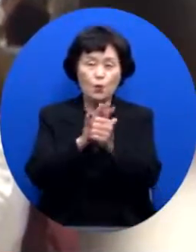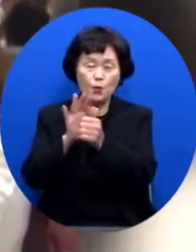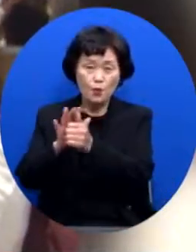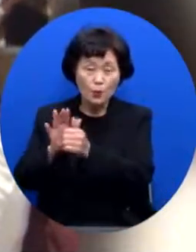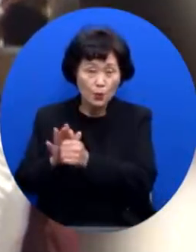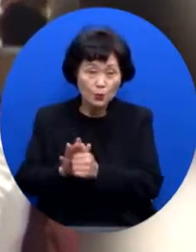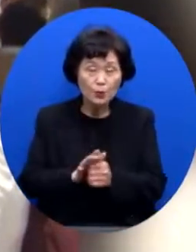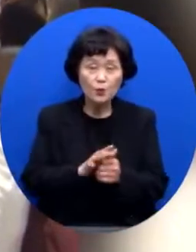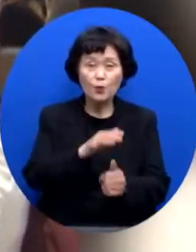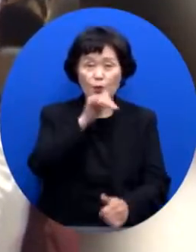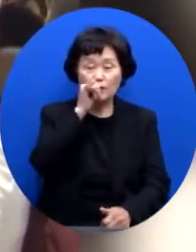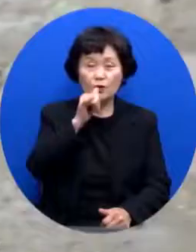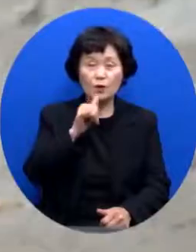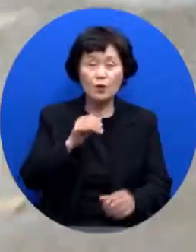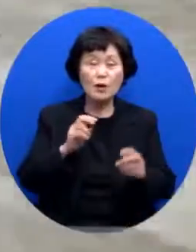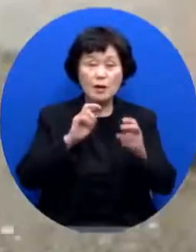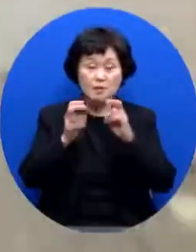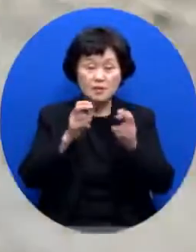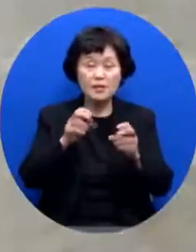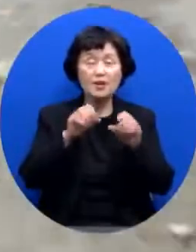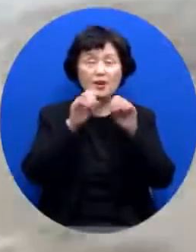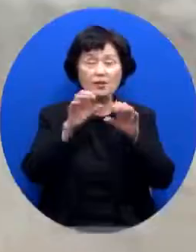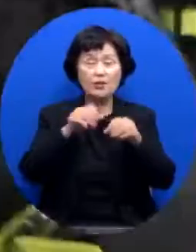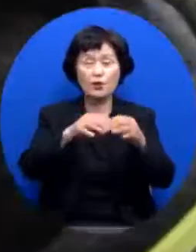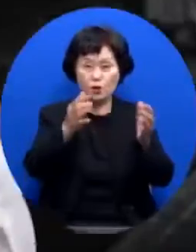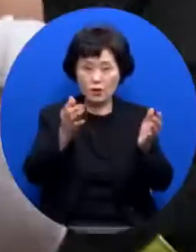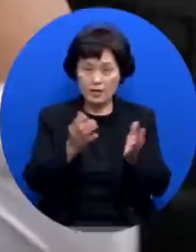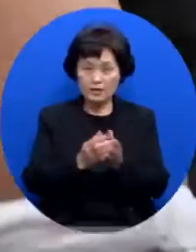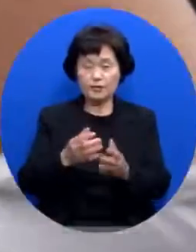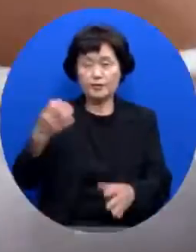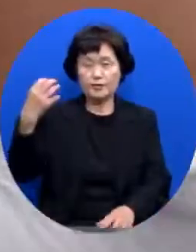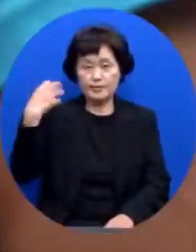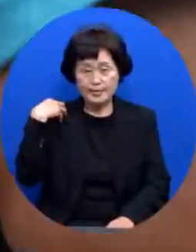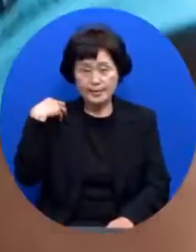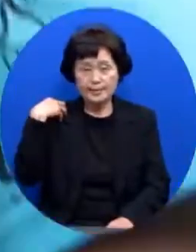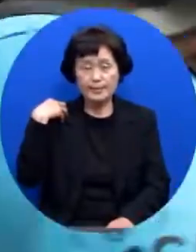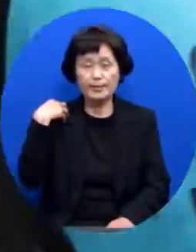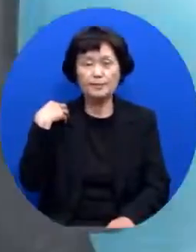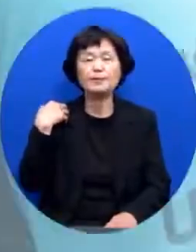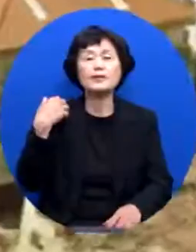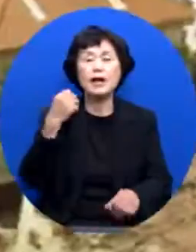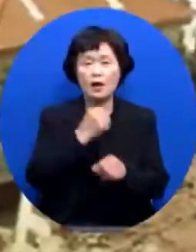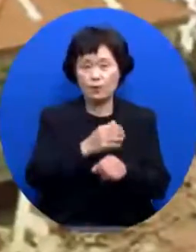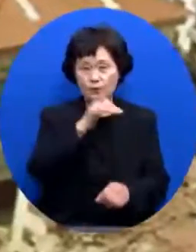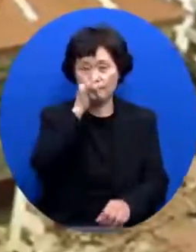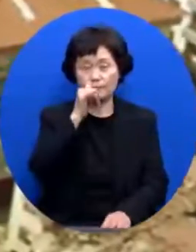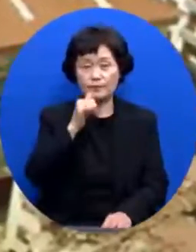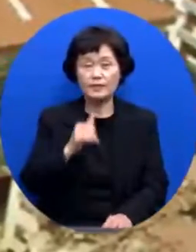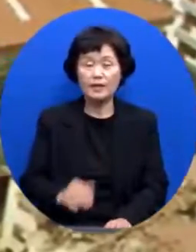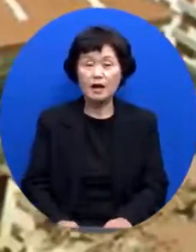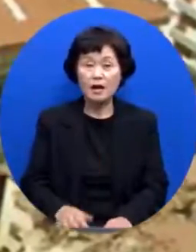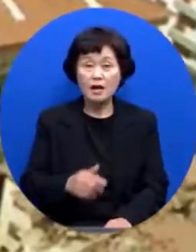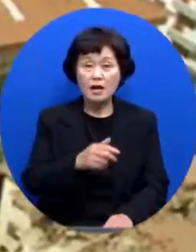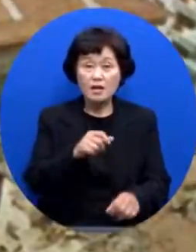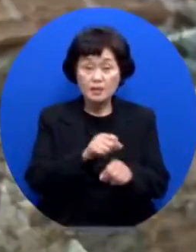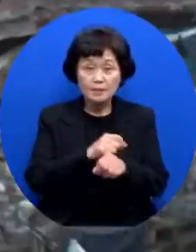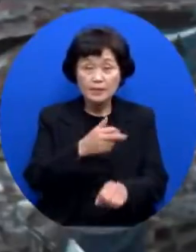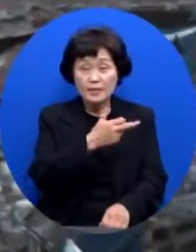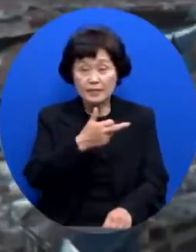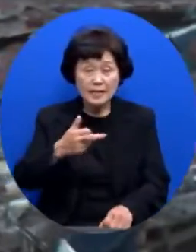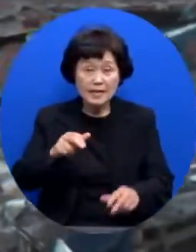방송을 전개하며 미디어 선교 단체로서의 책임과 소명을 다해왔습니다. 터키 대지진이